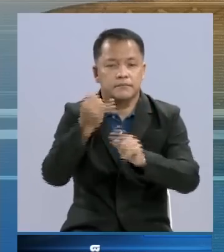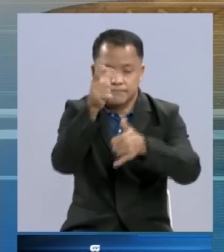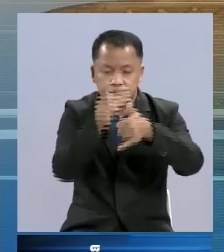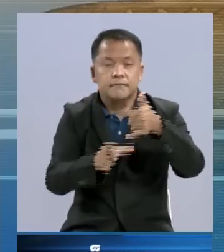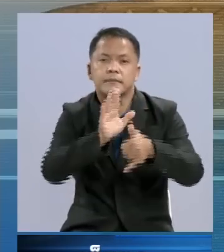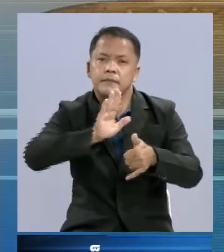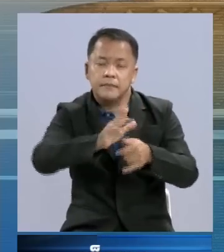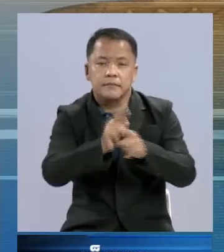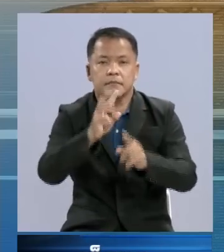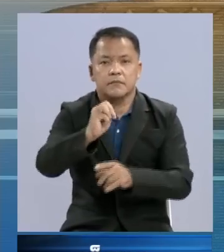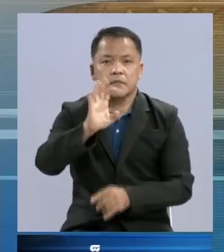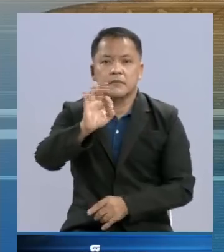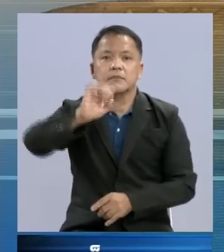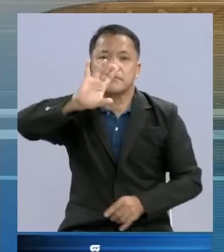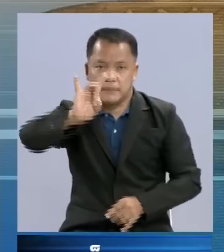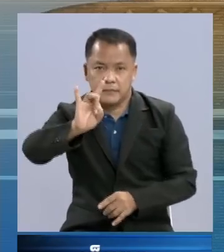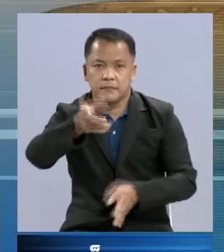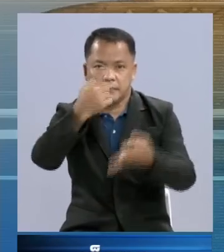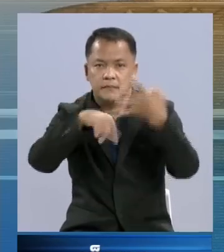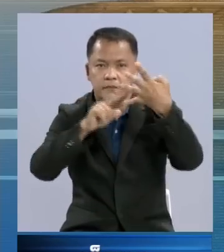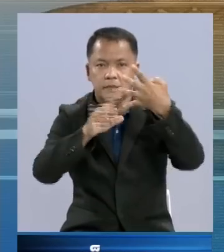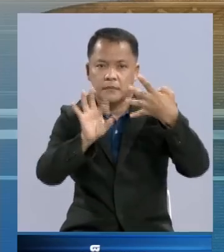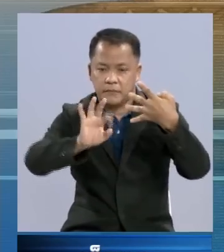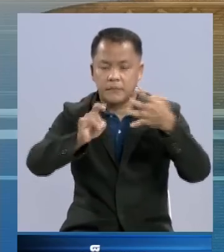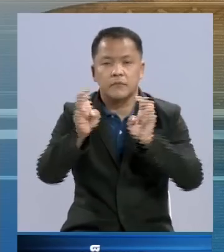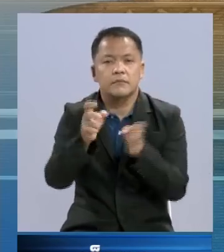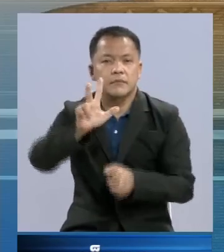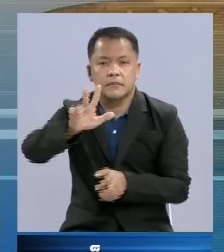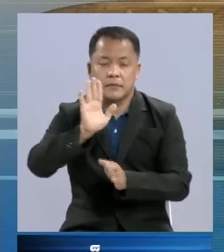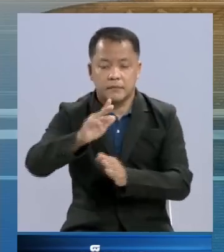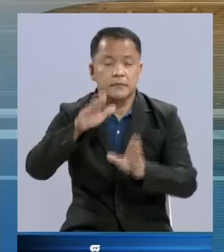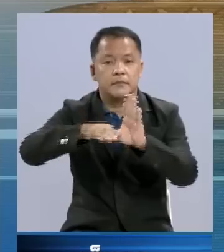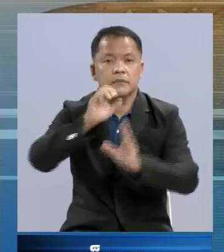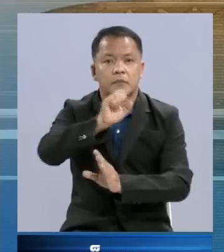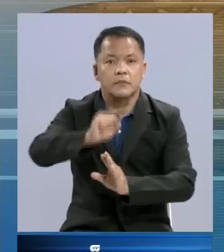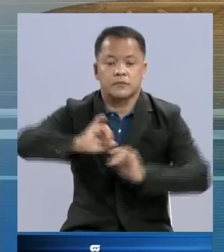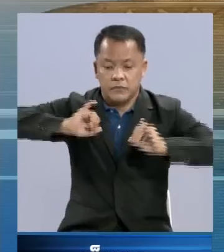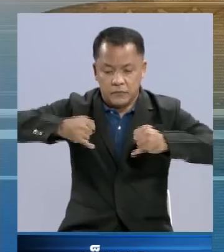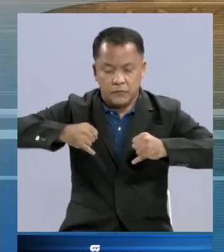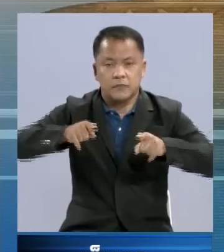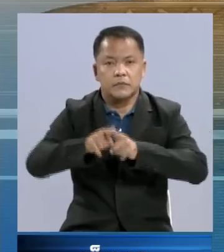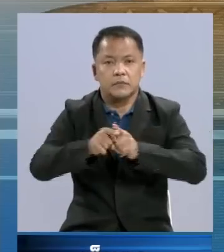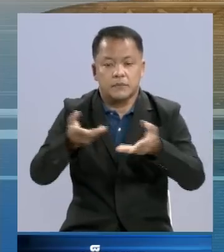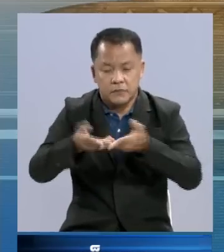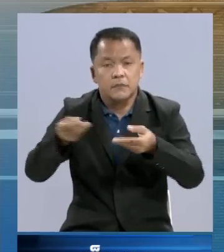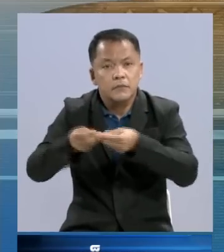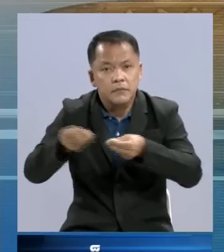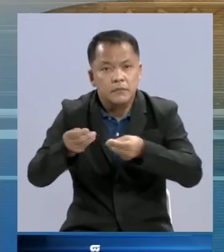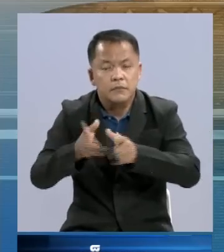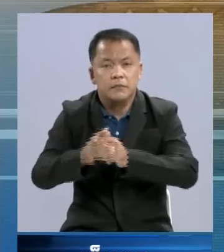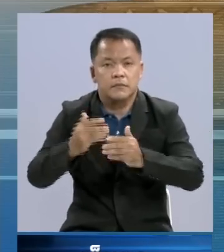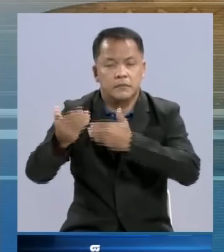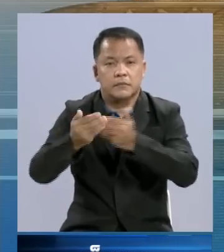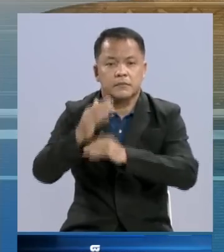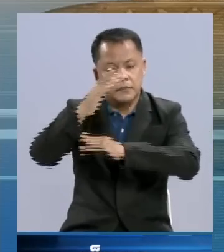ษณะต้องห้ามตามมาตรา98แล้วก็มาตรา98วงเล็บ3ห้ามผู้สมัครส.ส.เป็นเจ้าของหรือผู้ถือหุ้นในกิจ